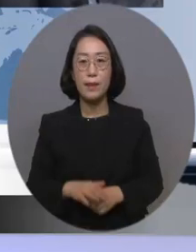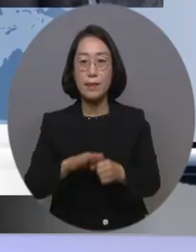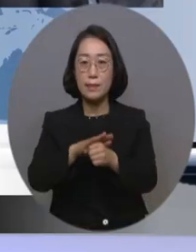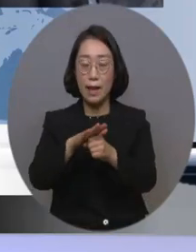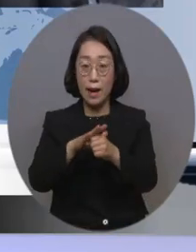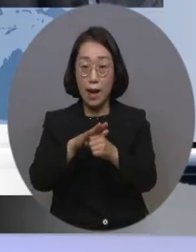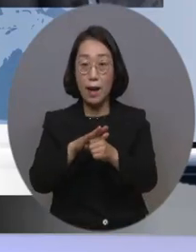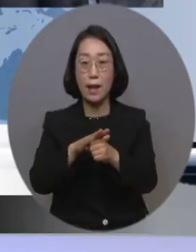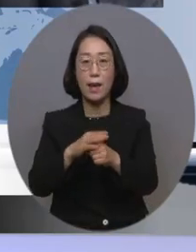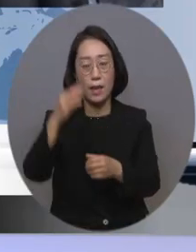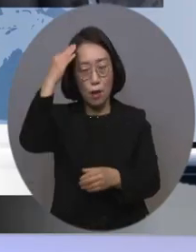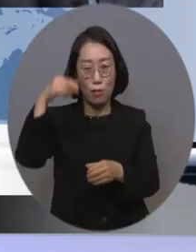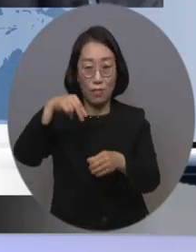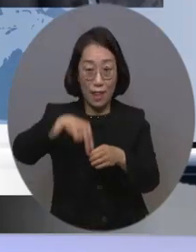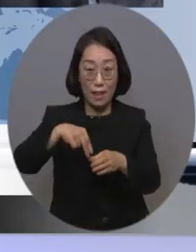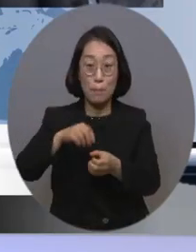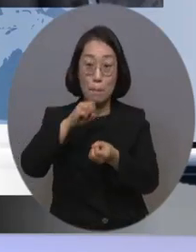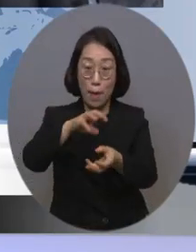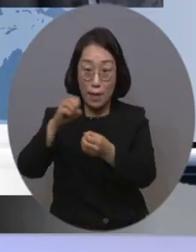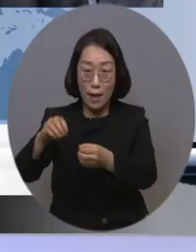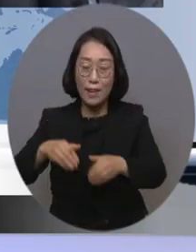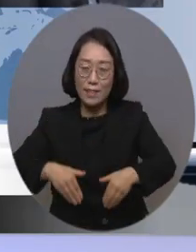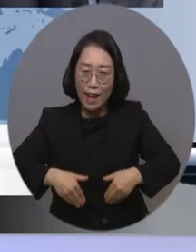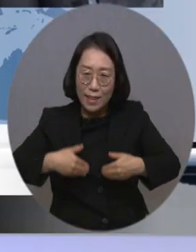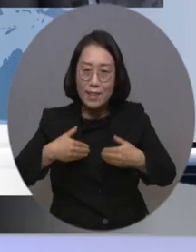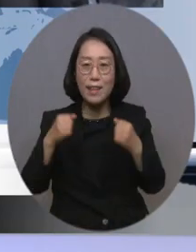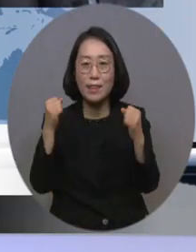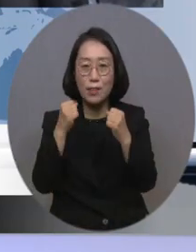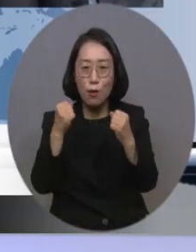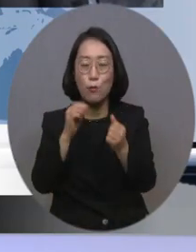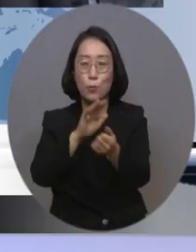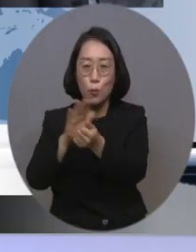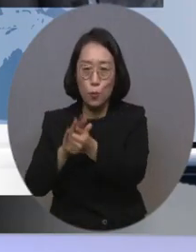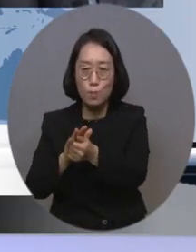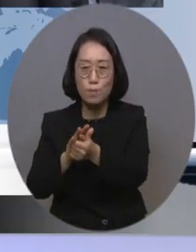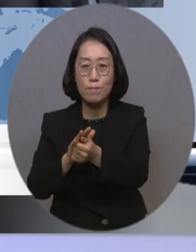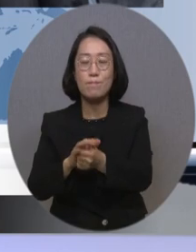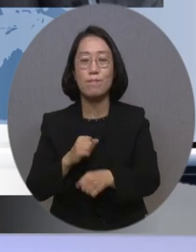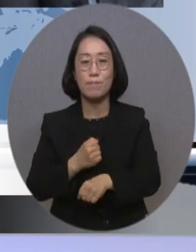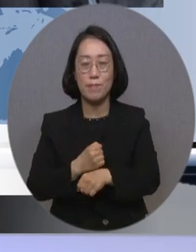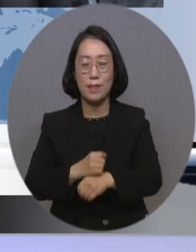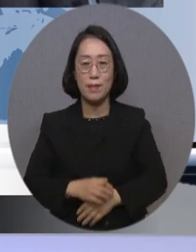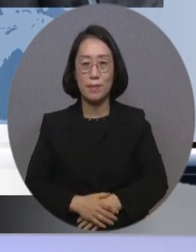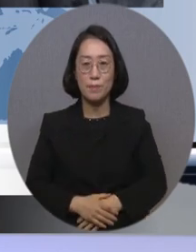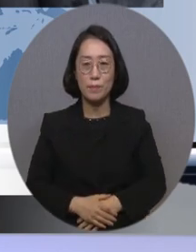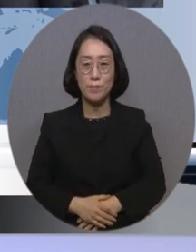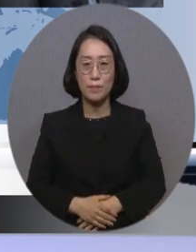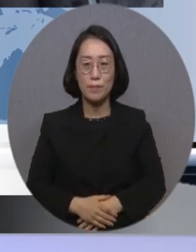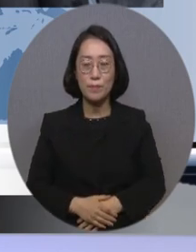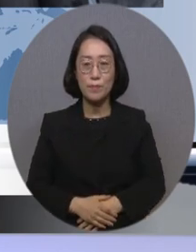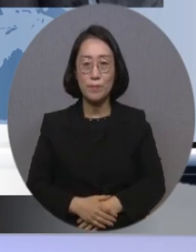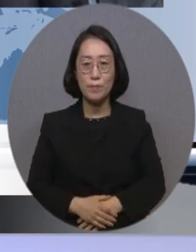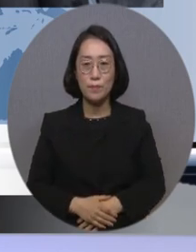통해 소외된 이웃들의 따뜻한 겨울나기를 위한 손길이 모였습니다. 전우주 기자가 전합니다.